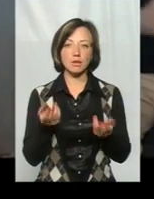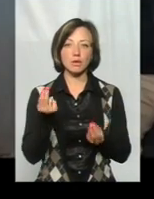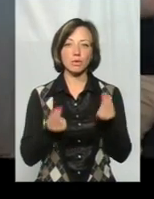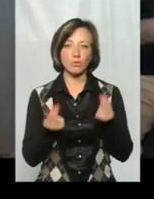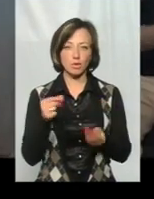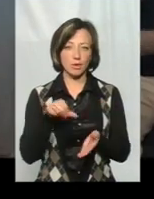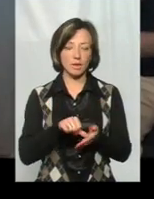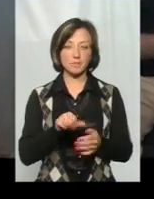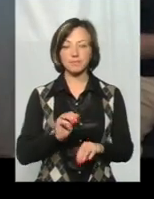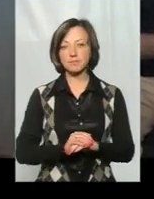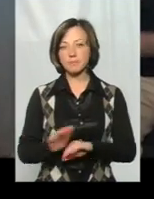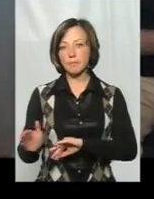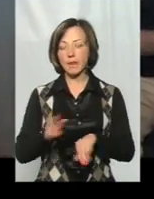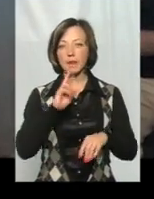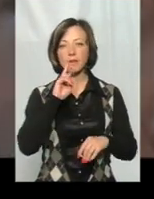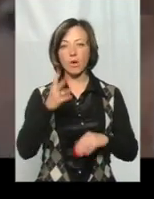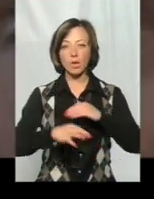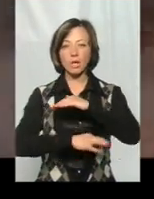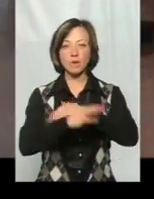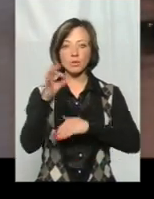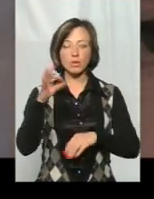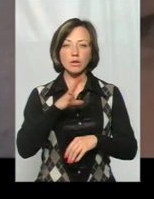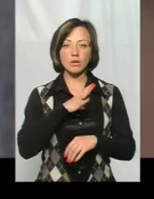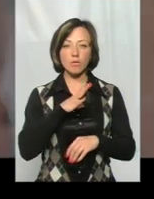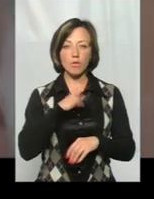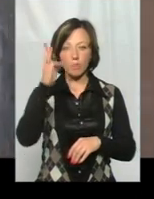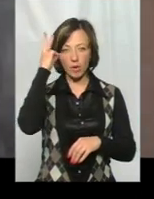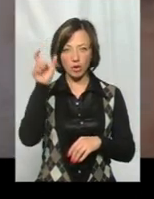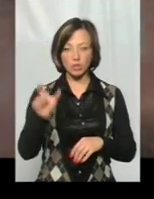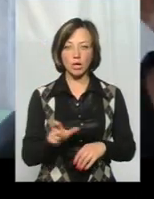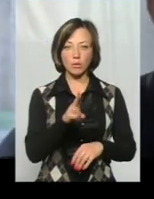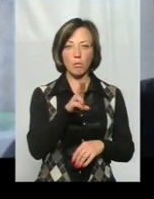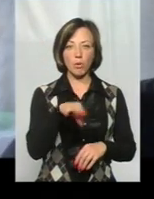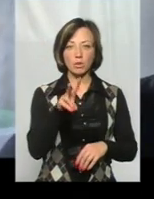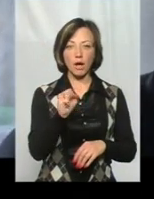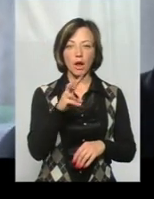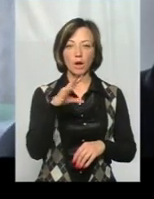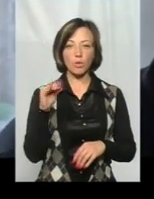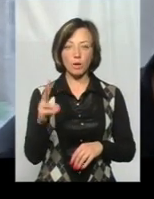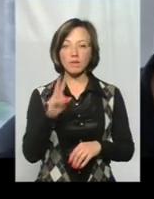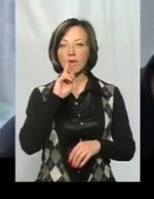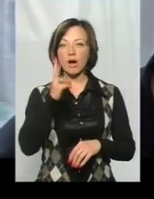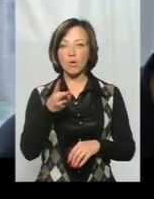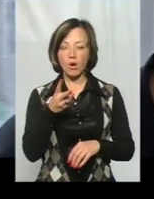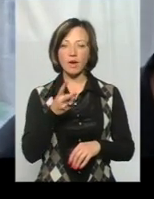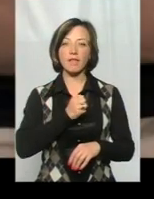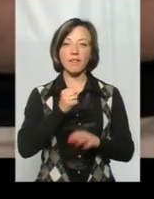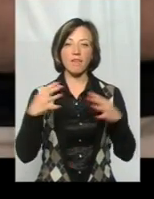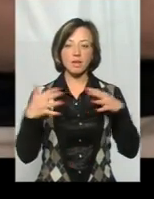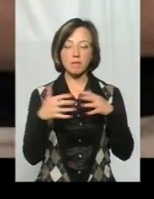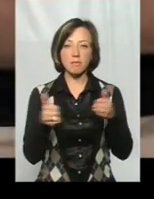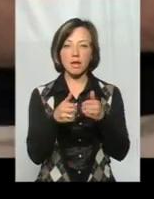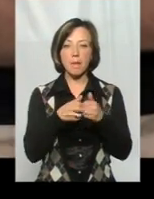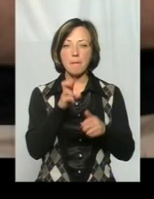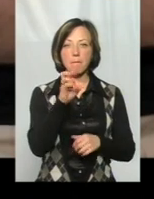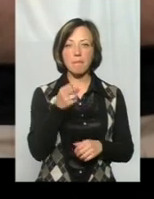грати. Два роки на сході провів хмельничанин Валерій Подкалюк. На початку війни у складі добровольчого підрозділу «Плоскирівська сотня» поблизу